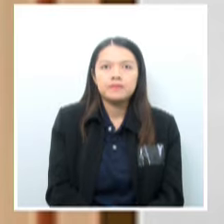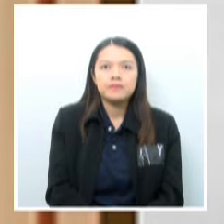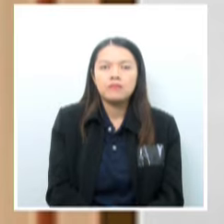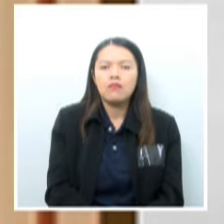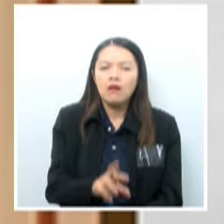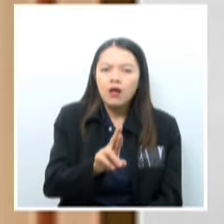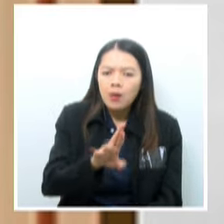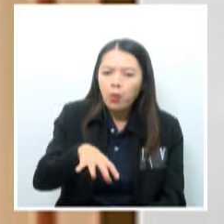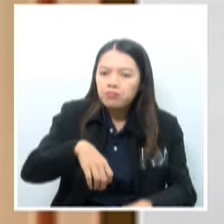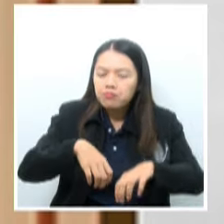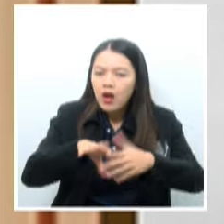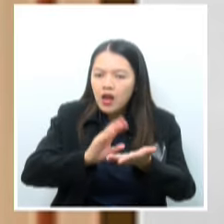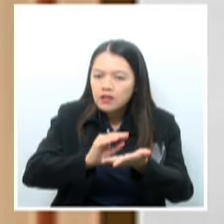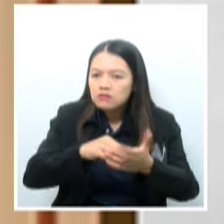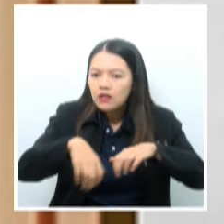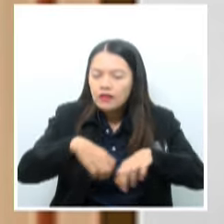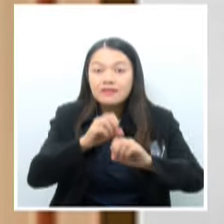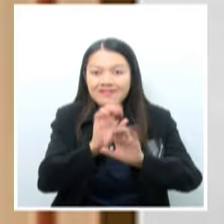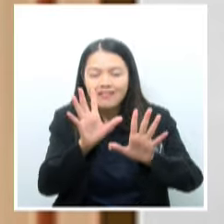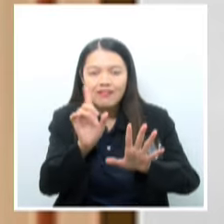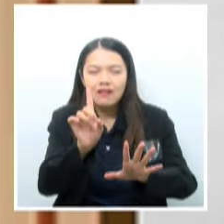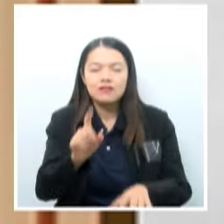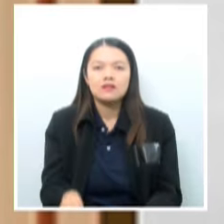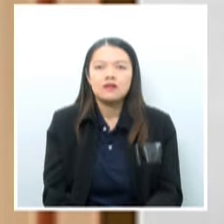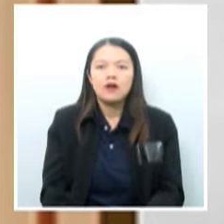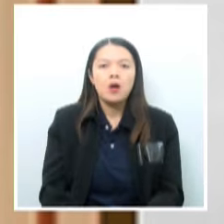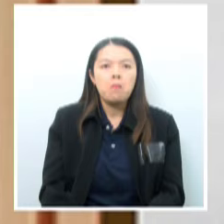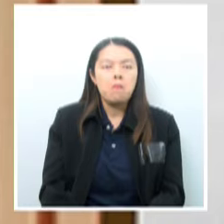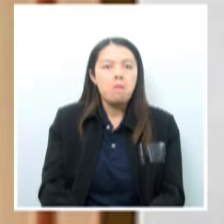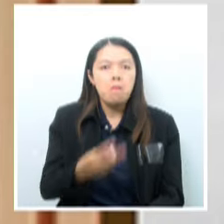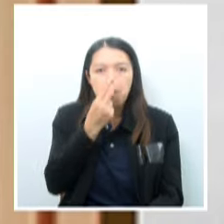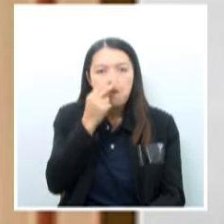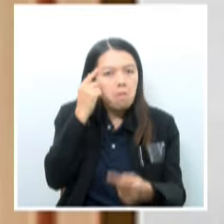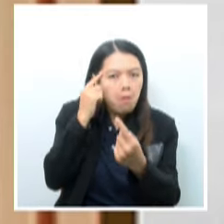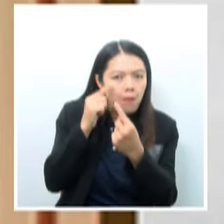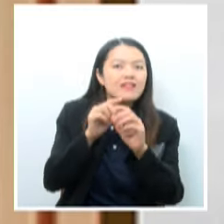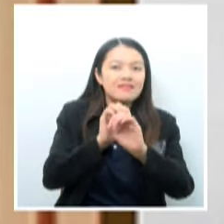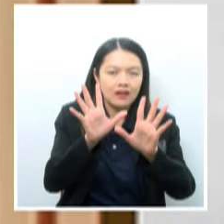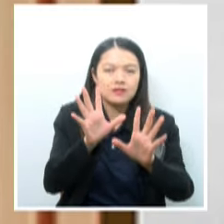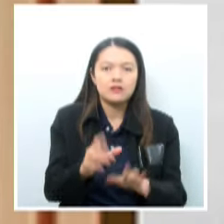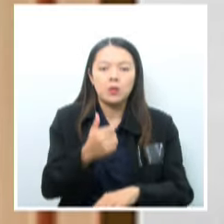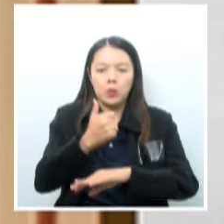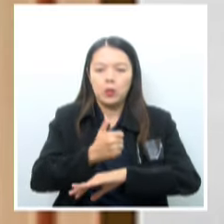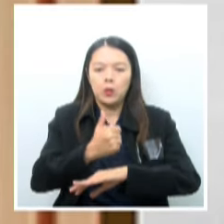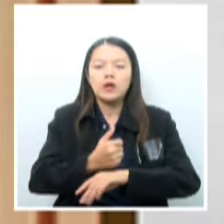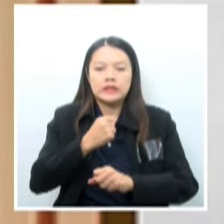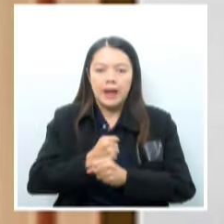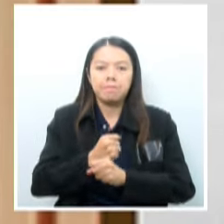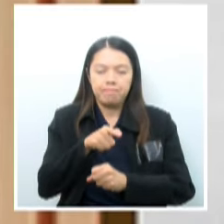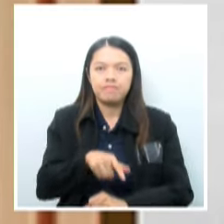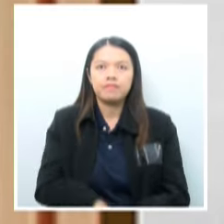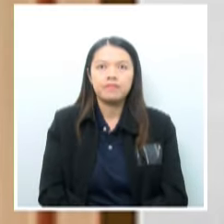ระบบให้ชัดเจนแล้วก็ความชัดเจนแล้วก็มองเป้าหมายให้ชัดเจนที่ผู้อำนวยการสำนักงานเขตต้องทำ